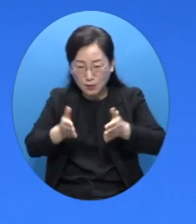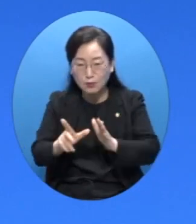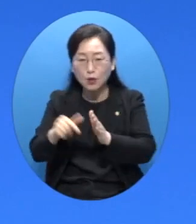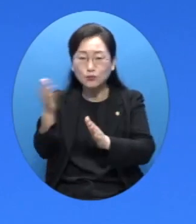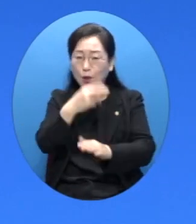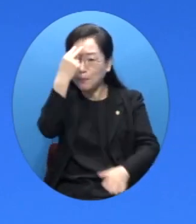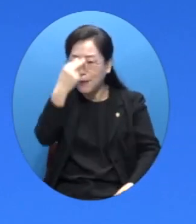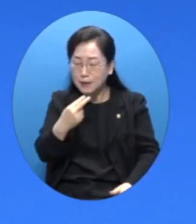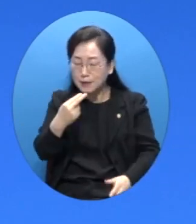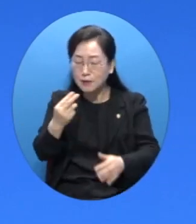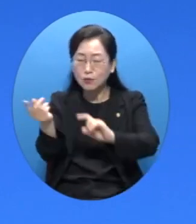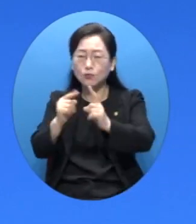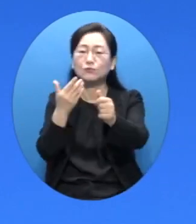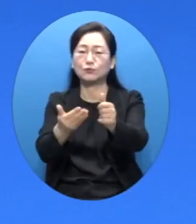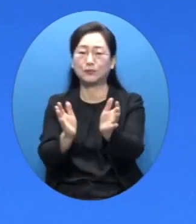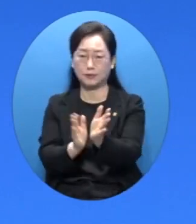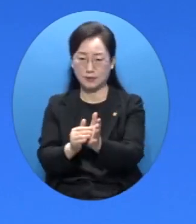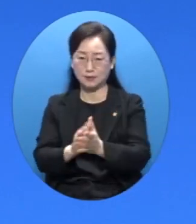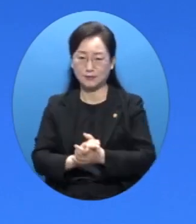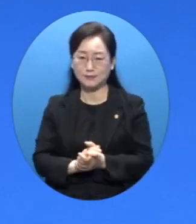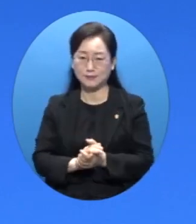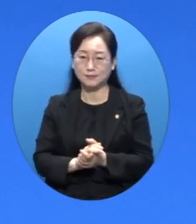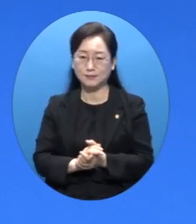예수님께서 고치시는데